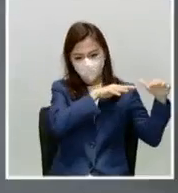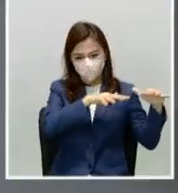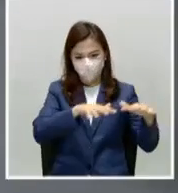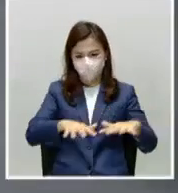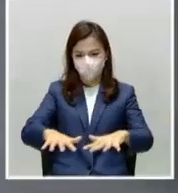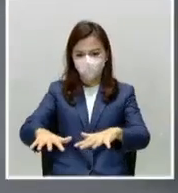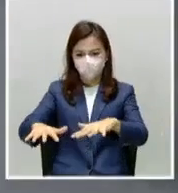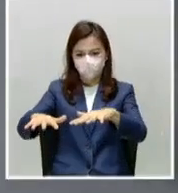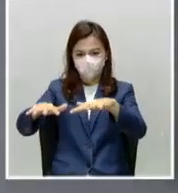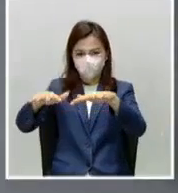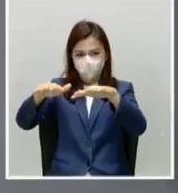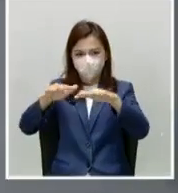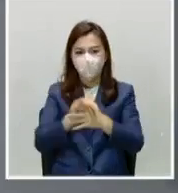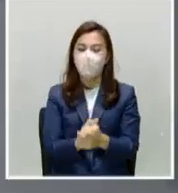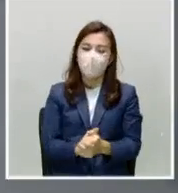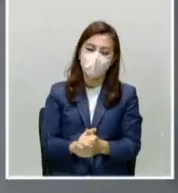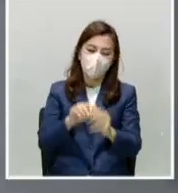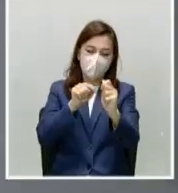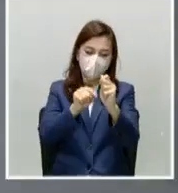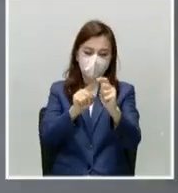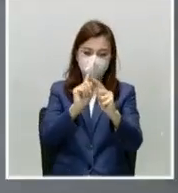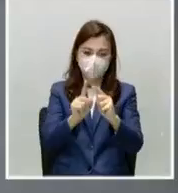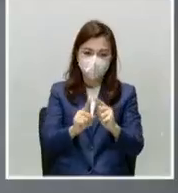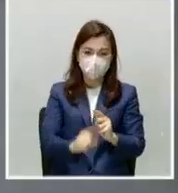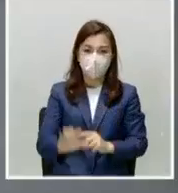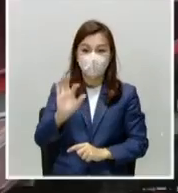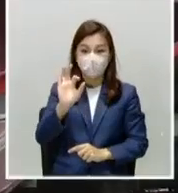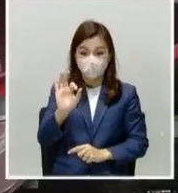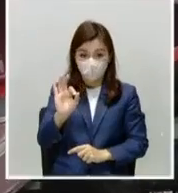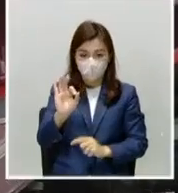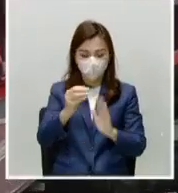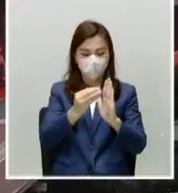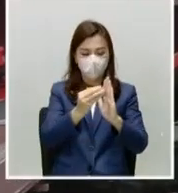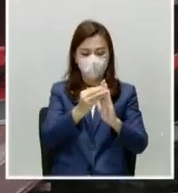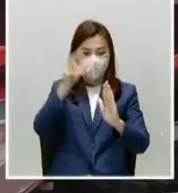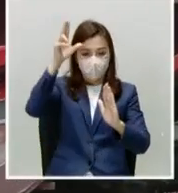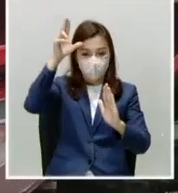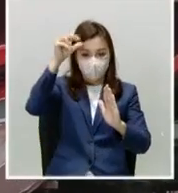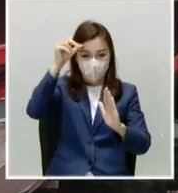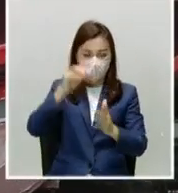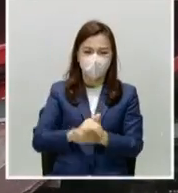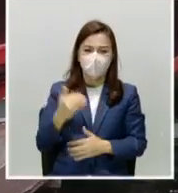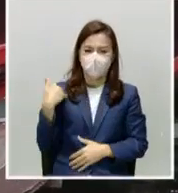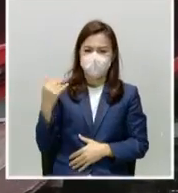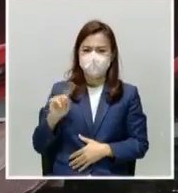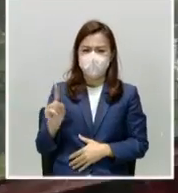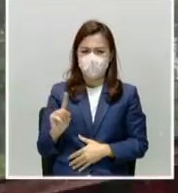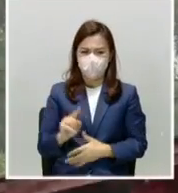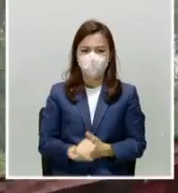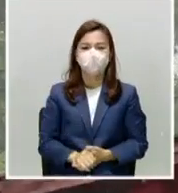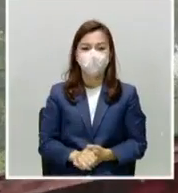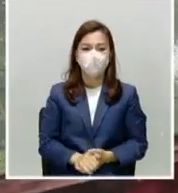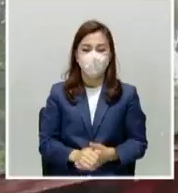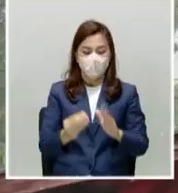อนนี้เนี่ยความเสียหายเพิ่มเป็น9อำเภอแล้วส่วนที่จังหวัดลำปางค่ะพาผู้ชมไปติดตามภาพบรรยากาศกันหน่อยนะ